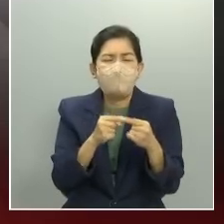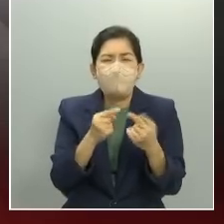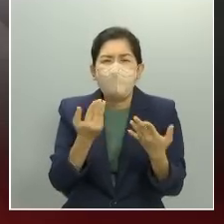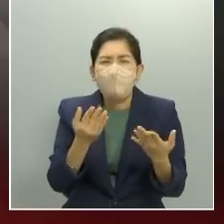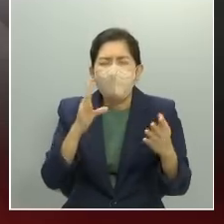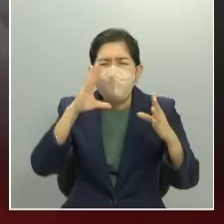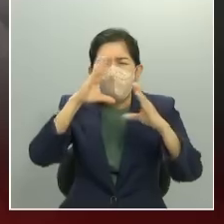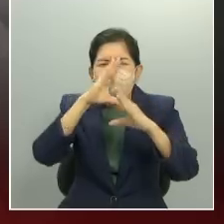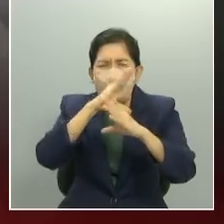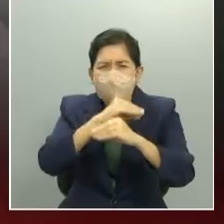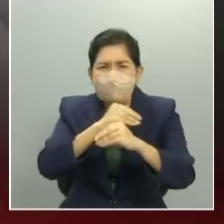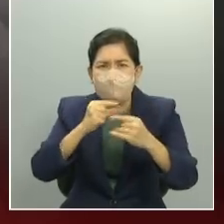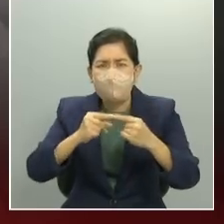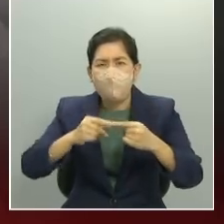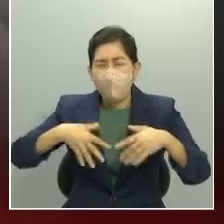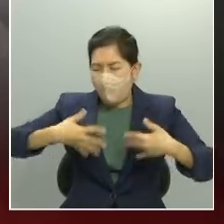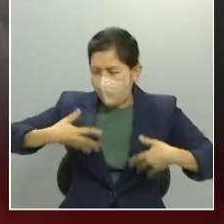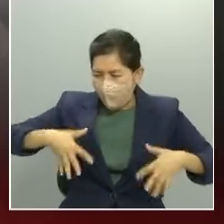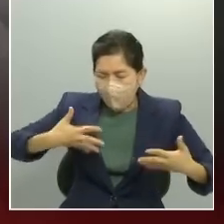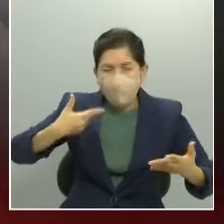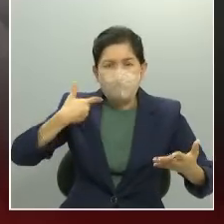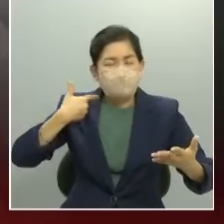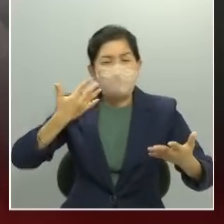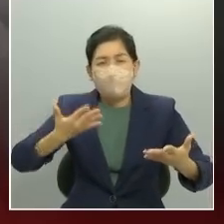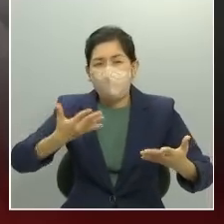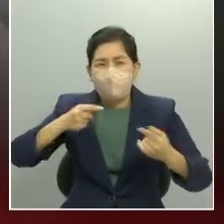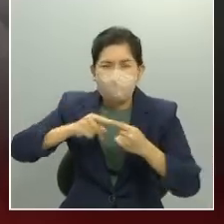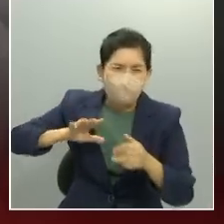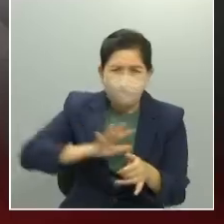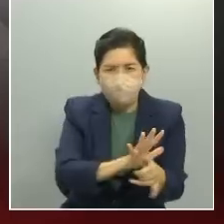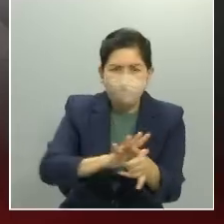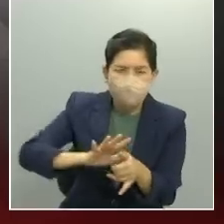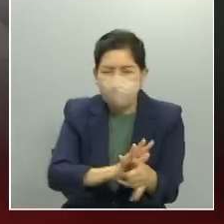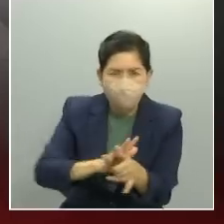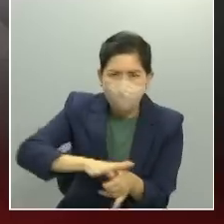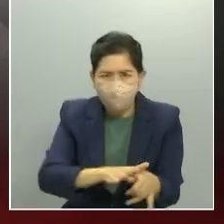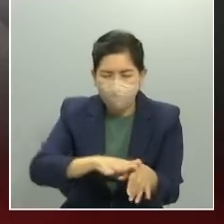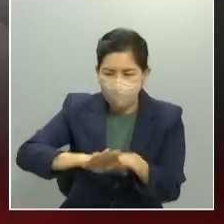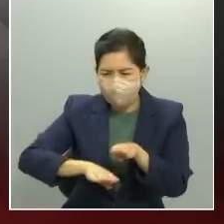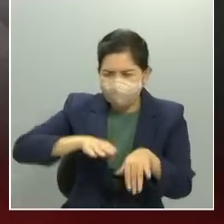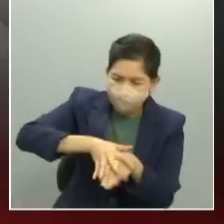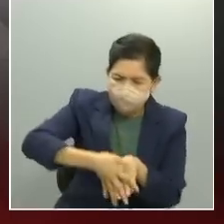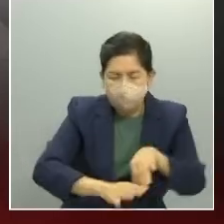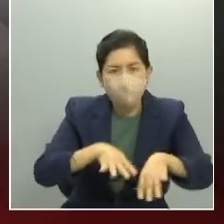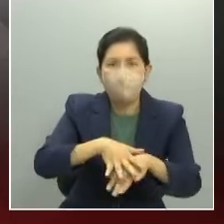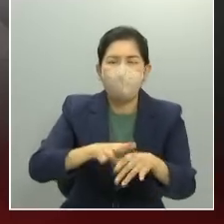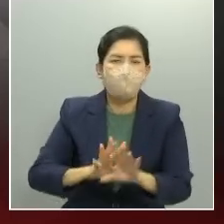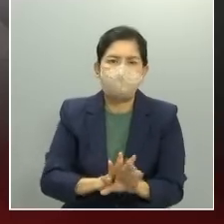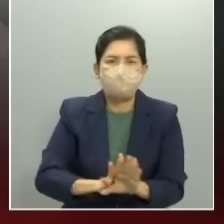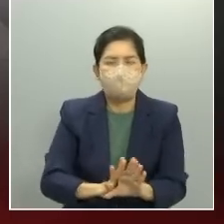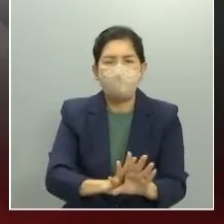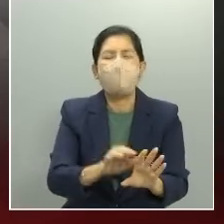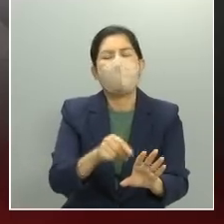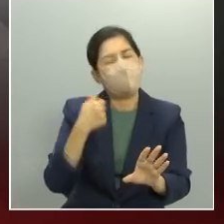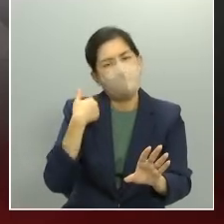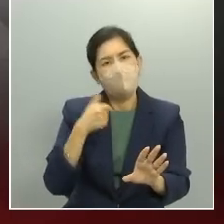ลไฟมันต้องมีการผลักมันต้องมีการเหยียบมันต้องมีการพยายามจะแออัดเข้ามาออกทางนี